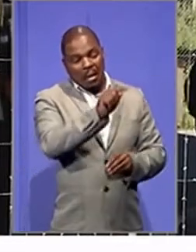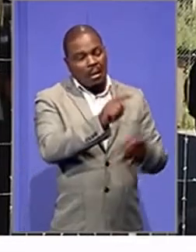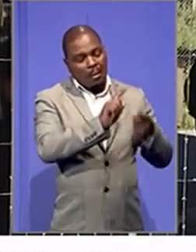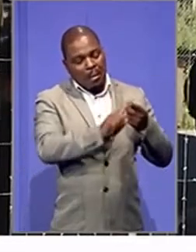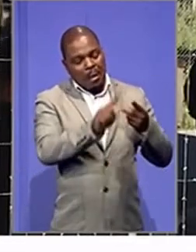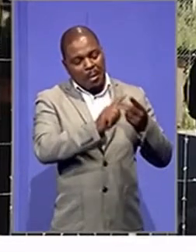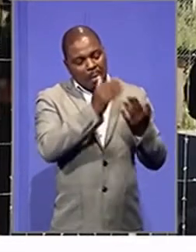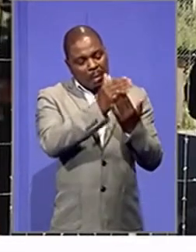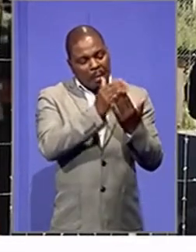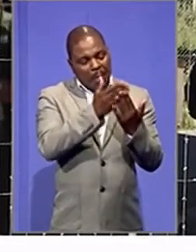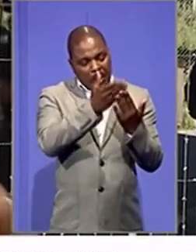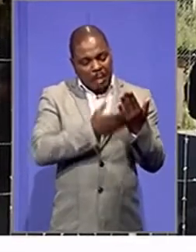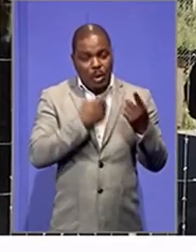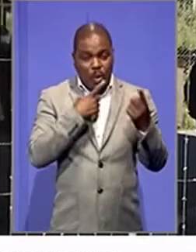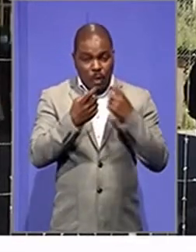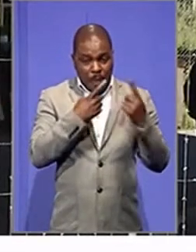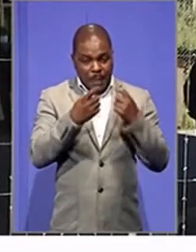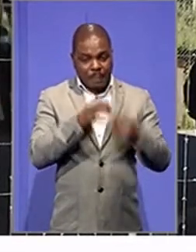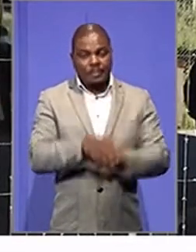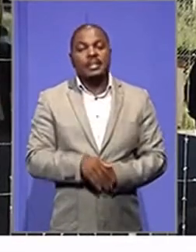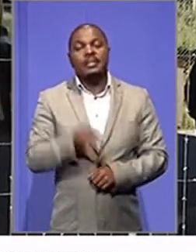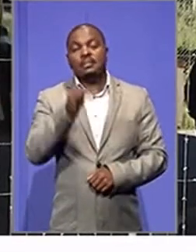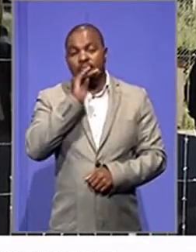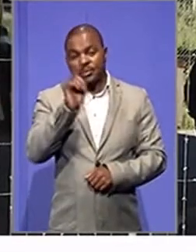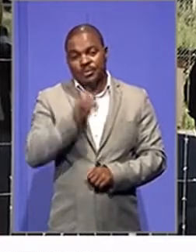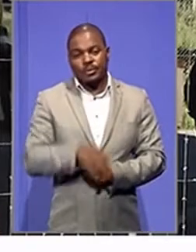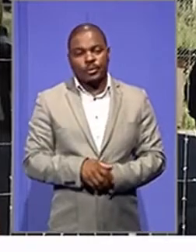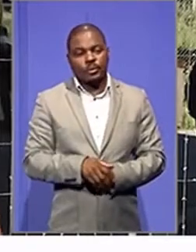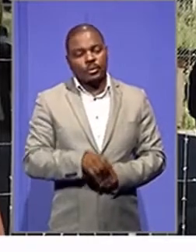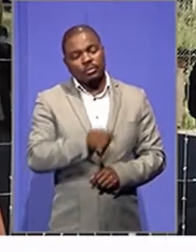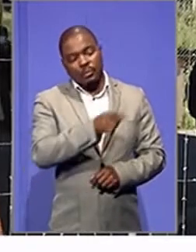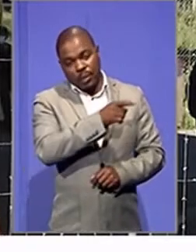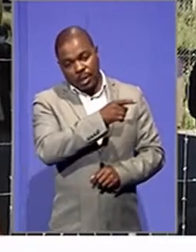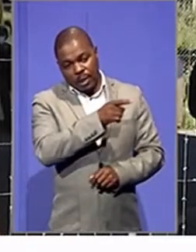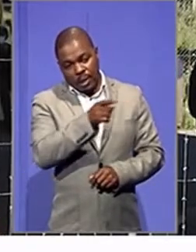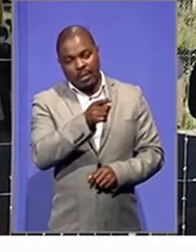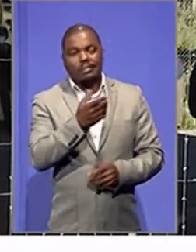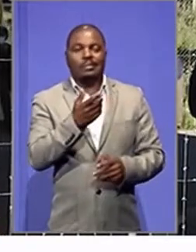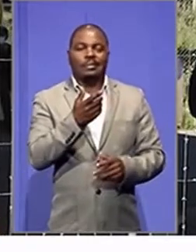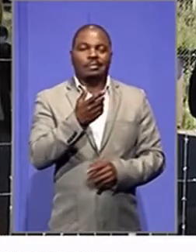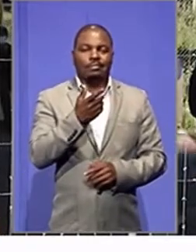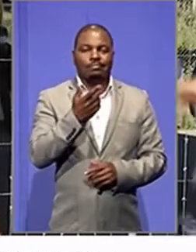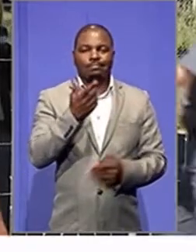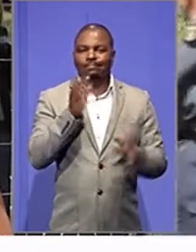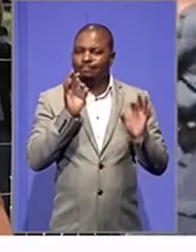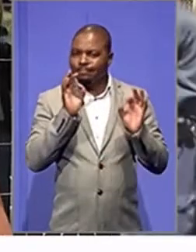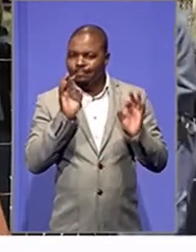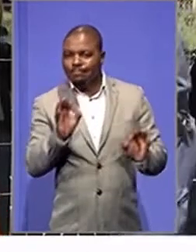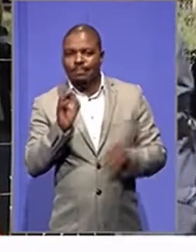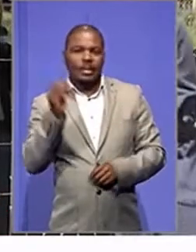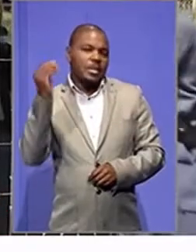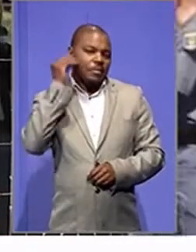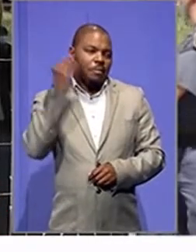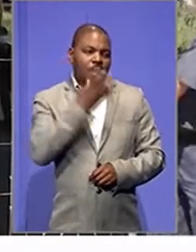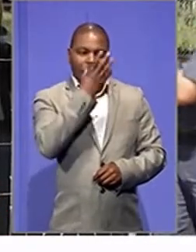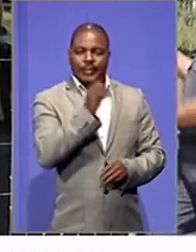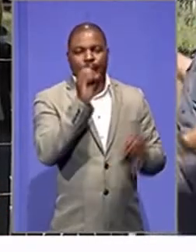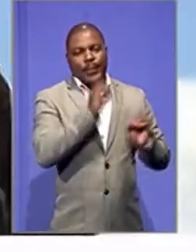mo ke dilo tse e leng gore di tswa mo goreng ga bana tshedimosetso